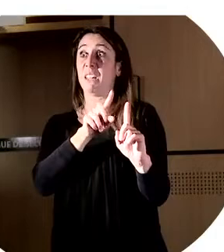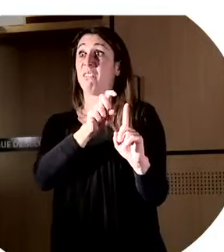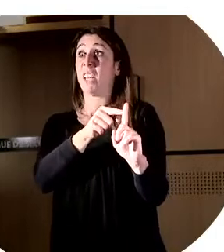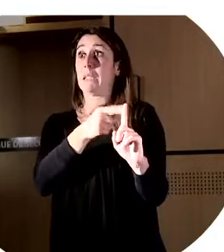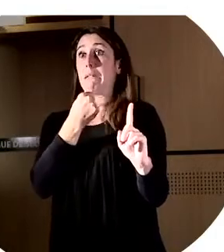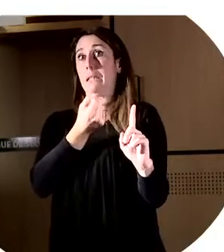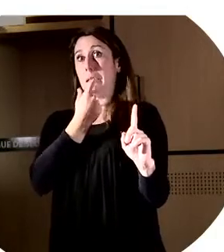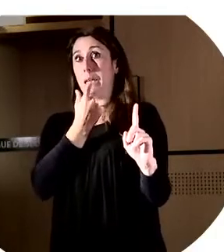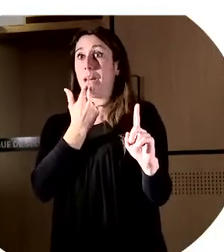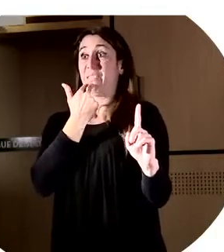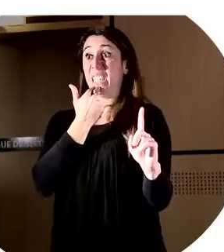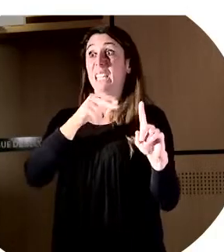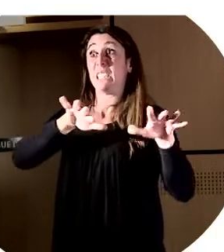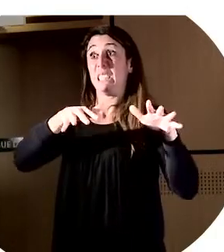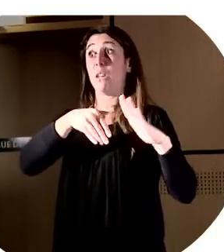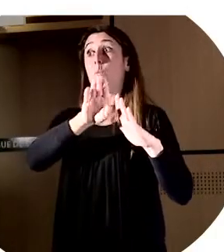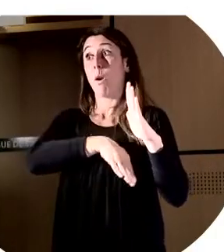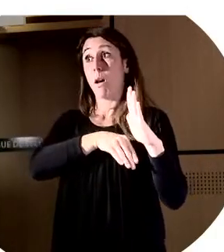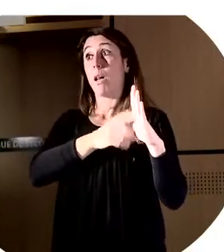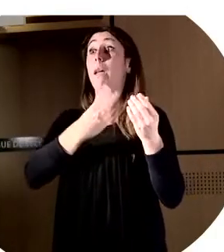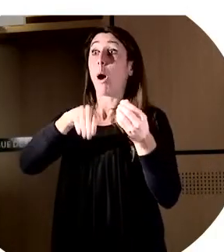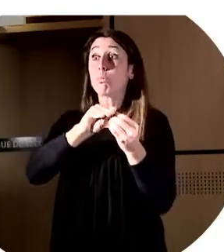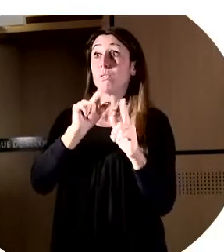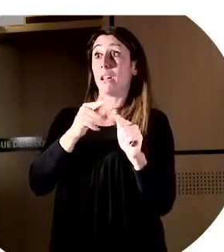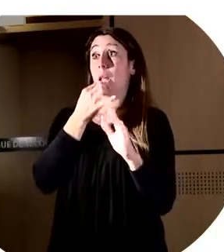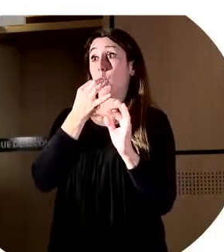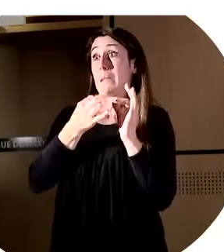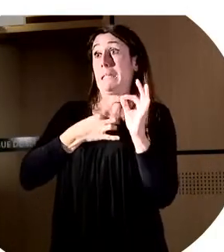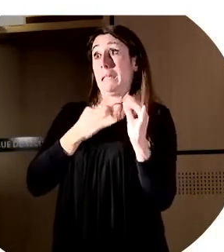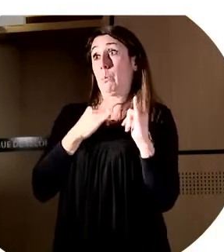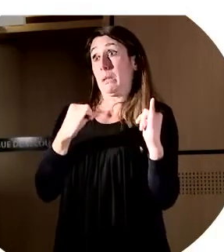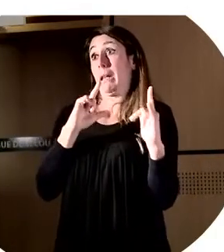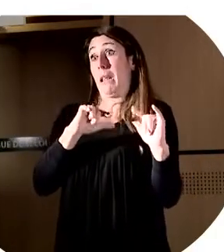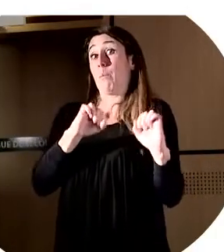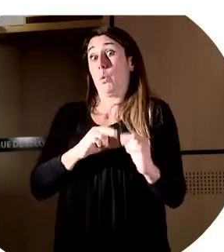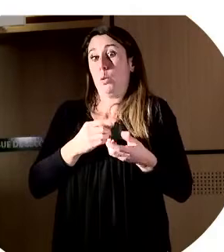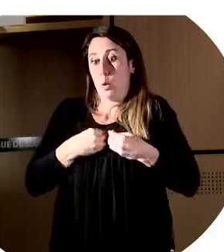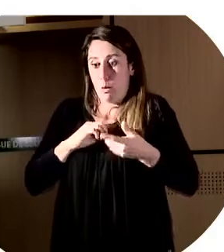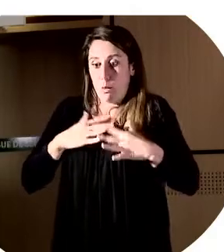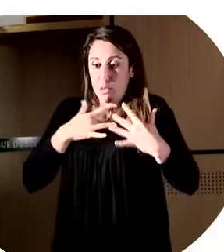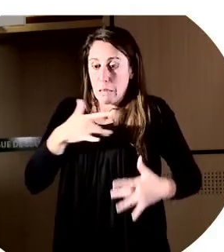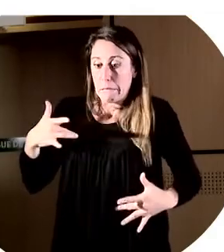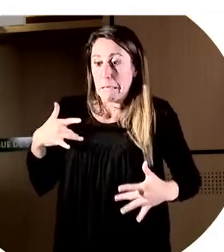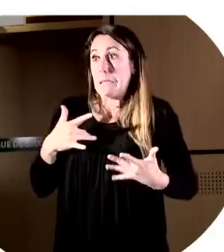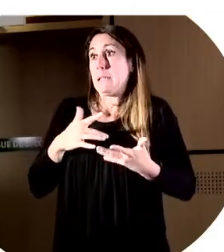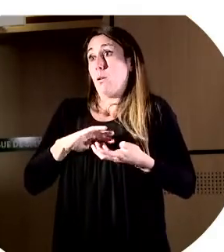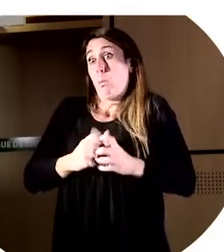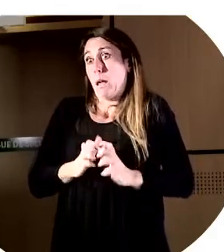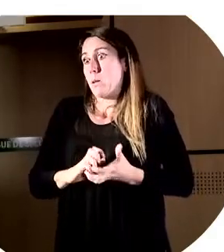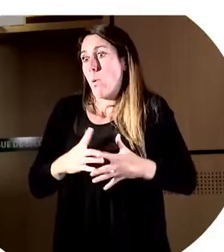efficace, mais en plus il y a des chances qu'il ait des toxicités et des complications. Donc il a pas de problème.